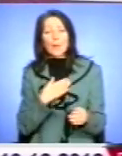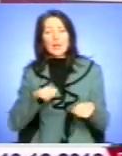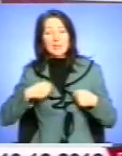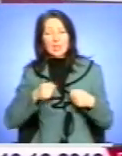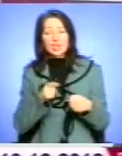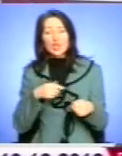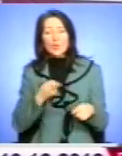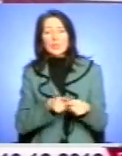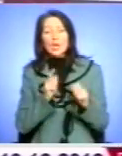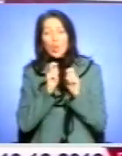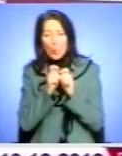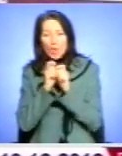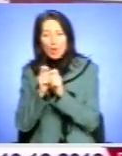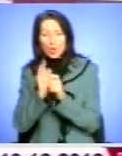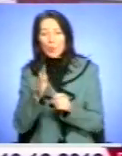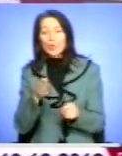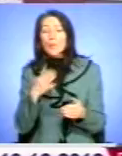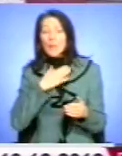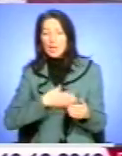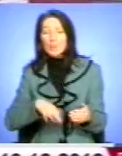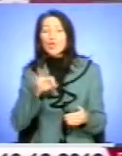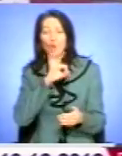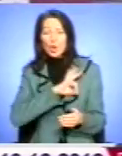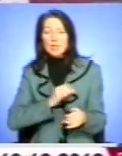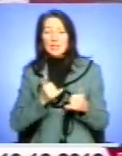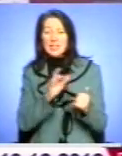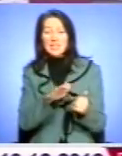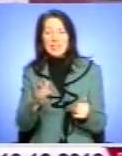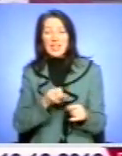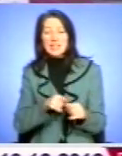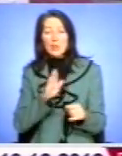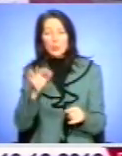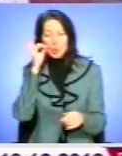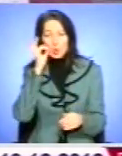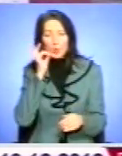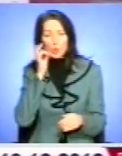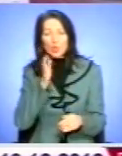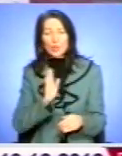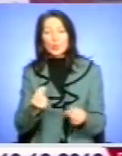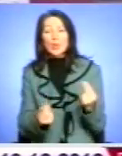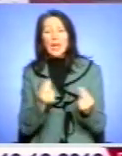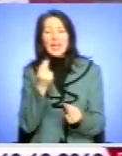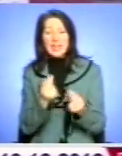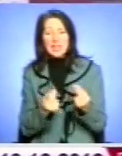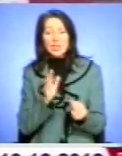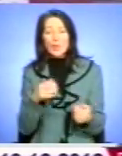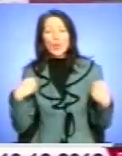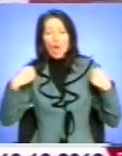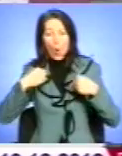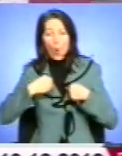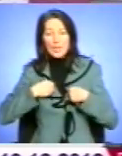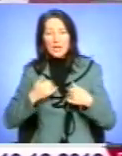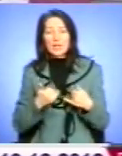були приємні з однієї сторони, а з іншої сторони корисними. Тому для дітей це будуть солодощі, це будуть якісь іграшки, це буде одяг, а